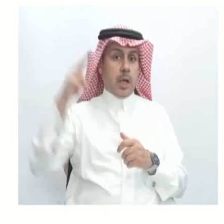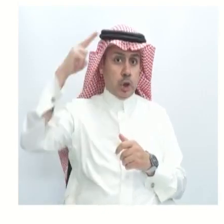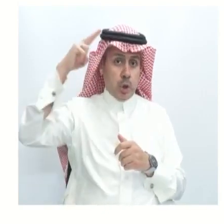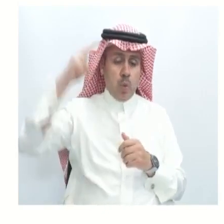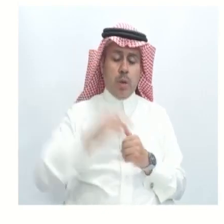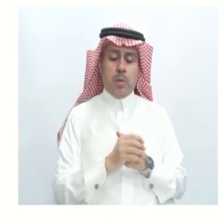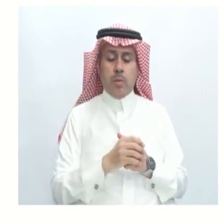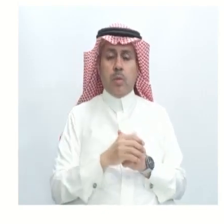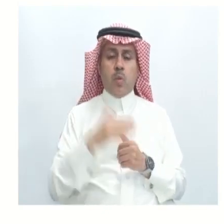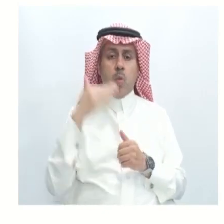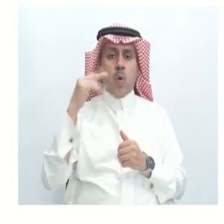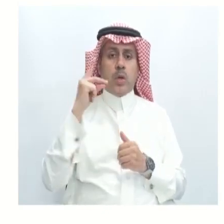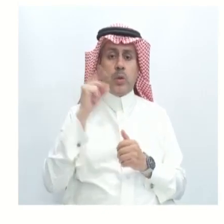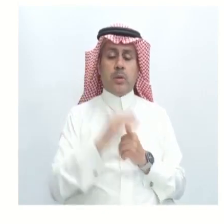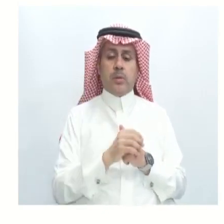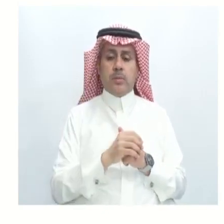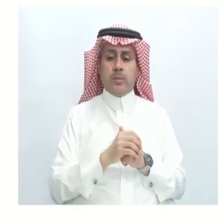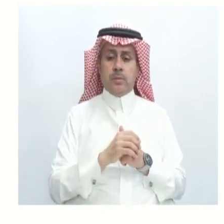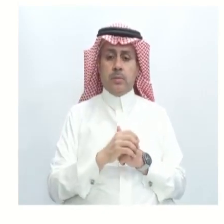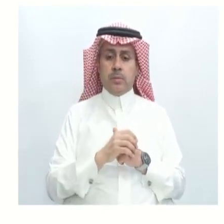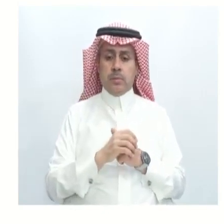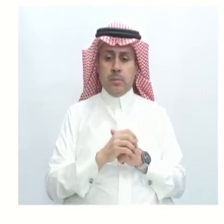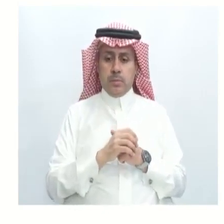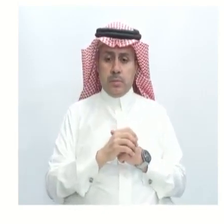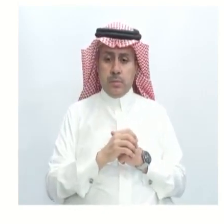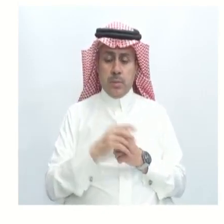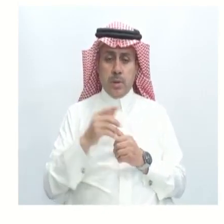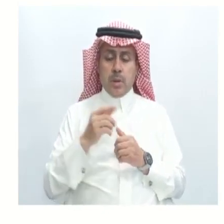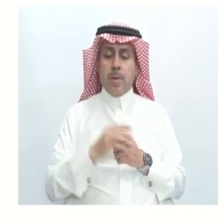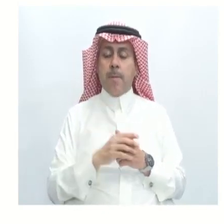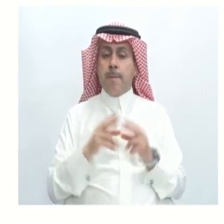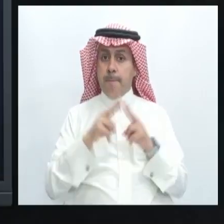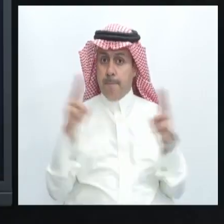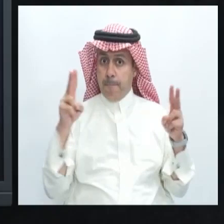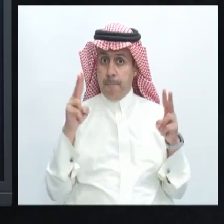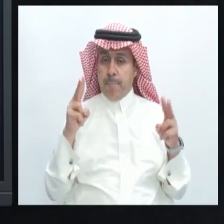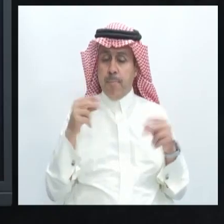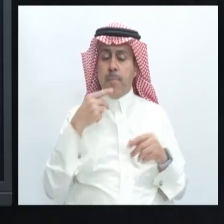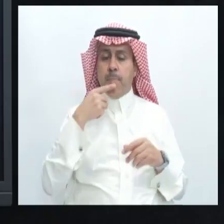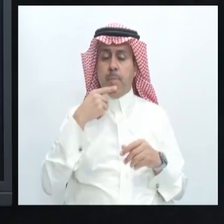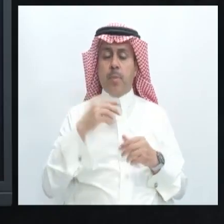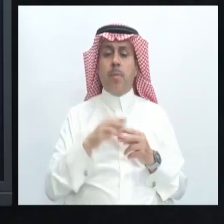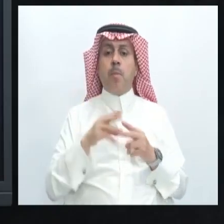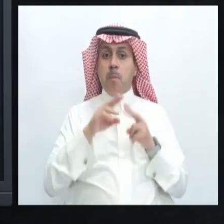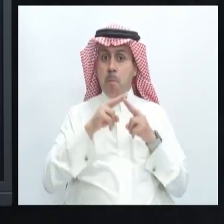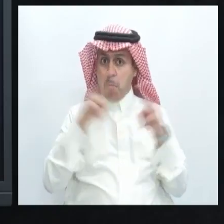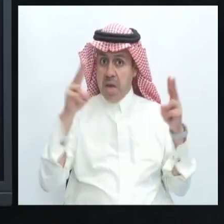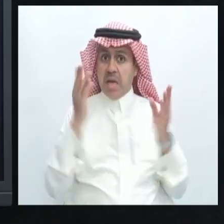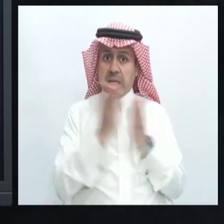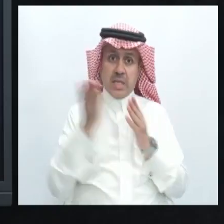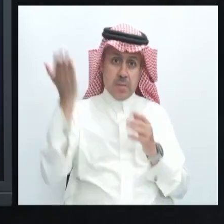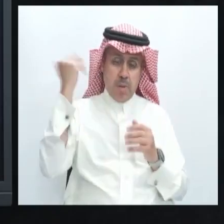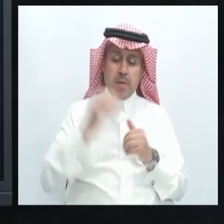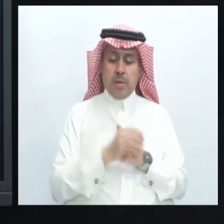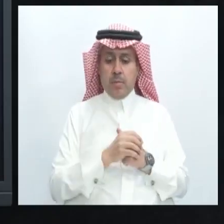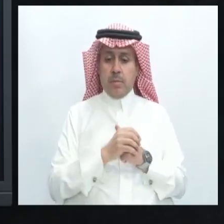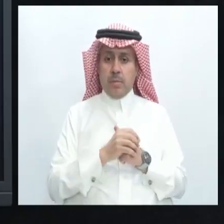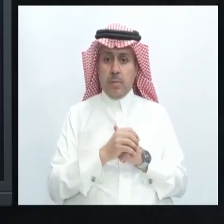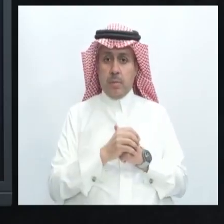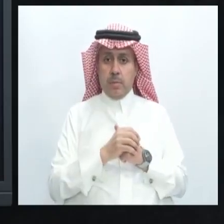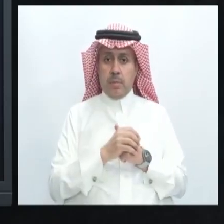الدوله وخططها الاستراتيجيه ذكرنا ايضا في الدرس الماضي في